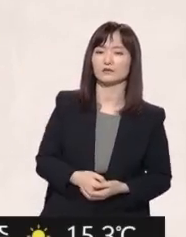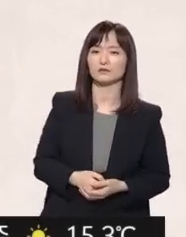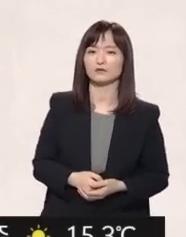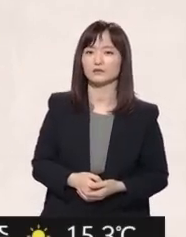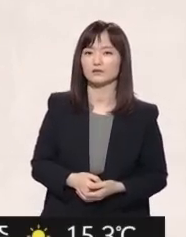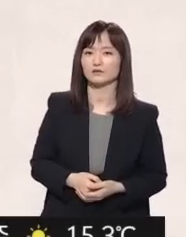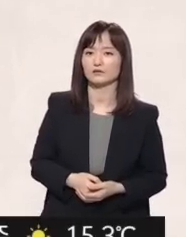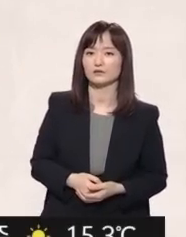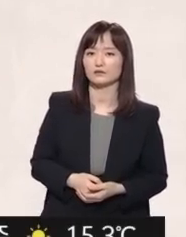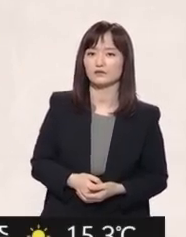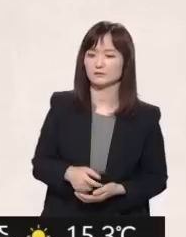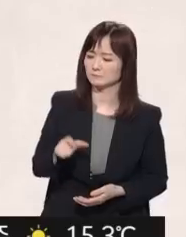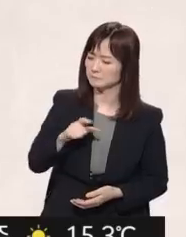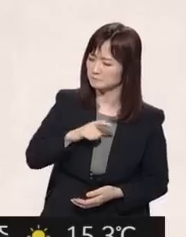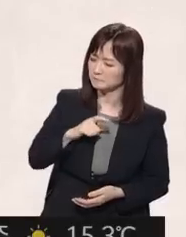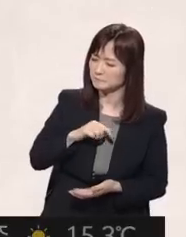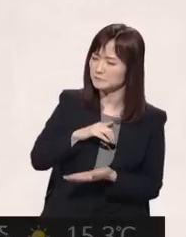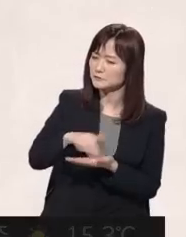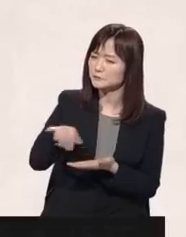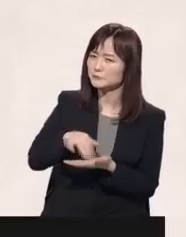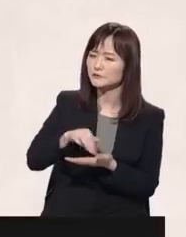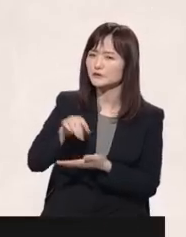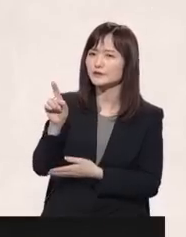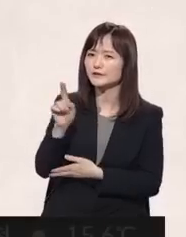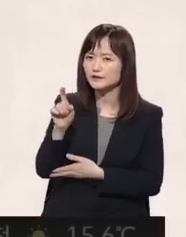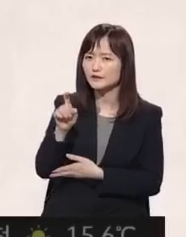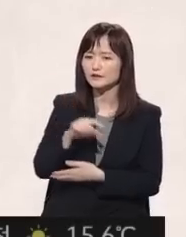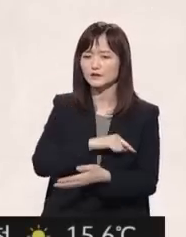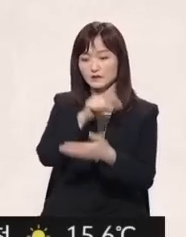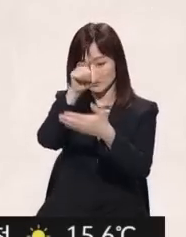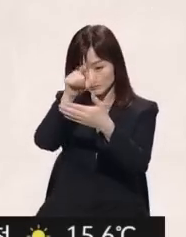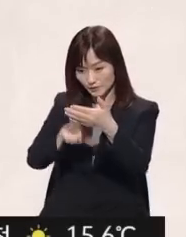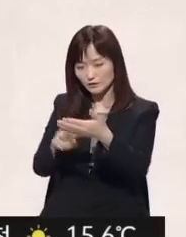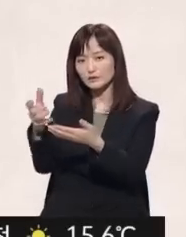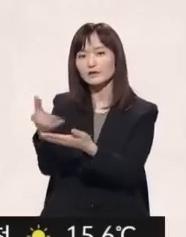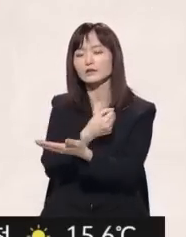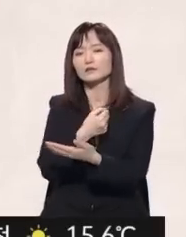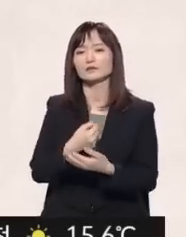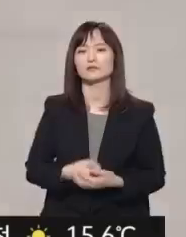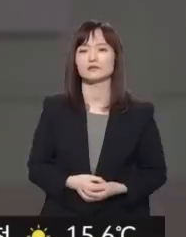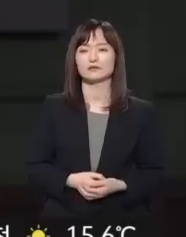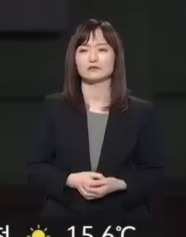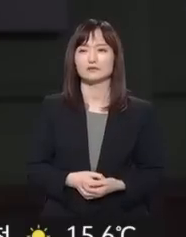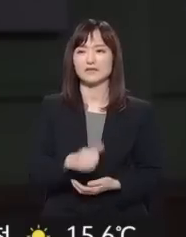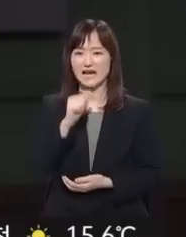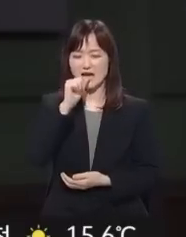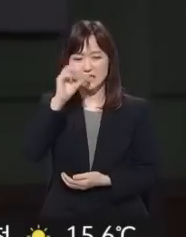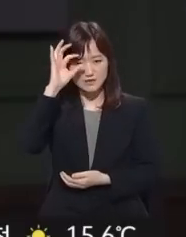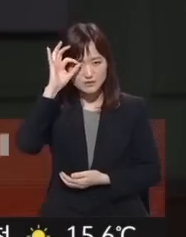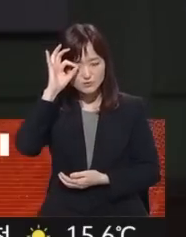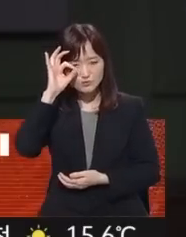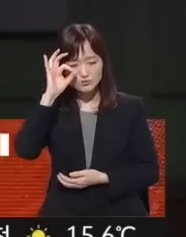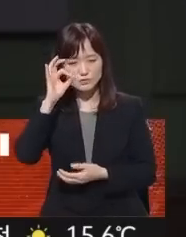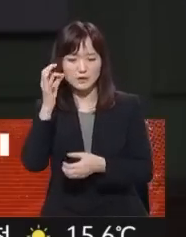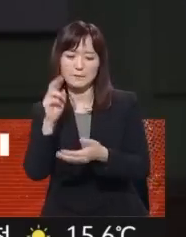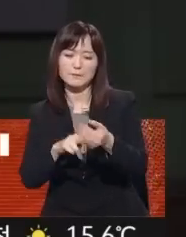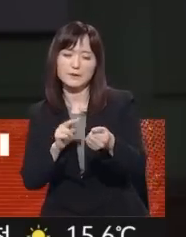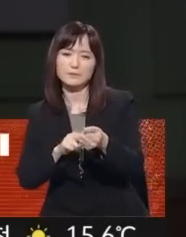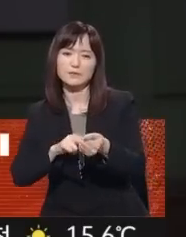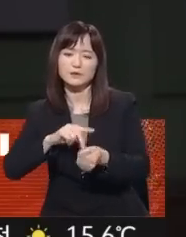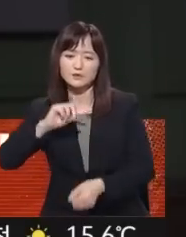쇠구슬 날린 의심 세대를 10곳으로 추리입니다 그리고 세대원 명단을 확보를 하고요 이번에는 쇠구슬 판매업체를 수소문하기 시작을